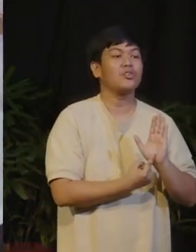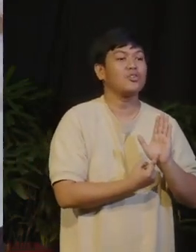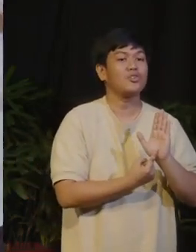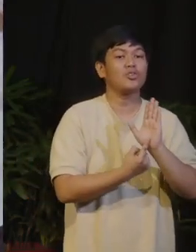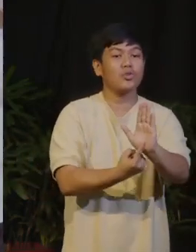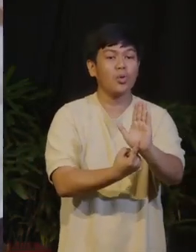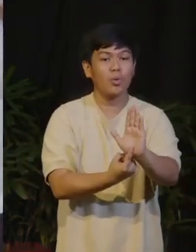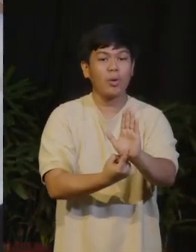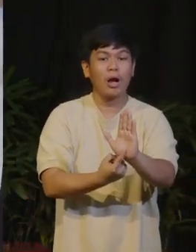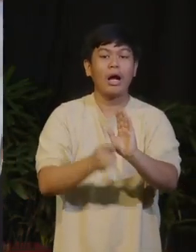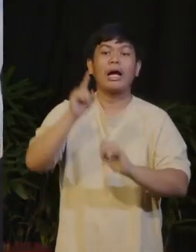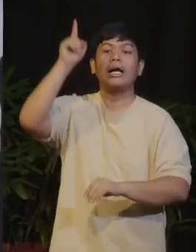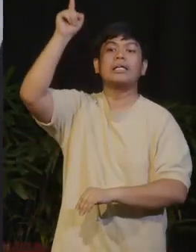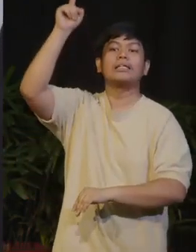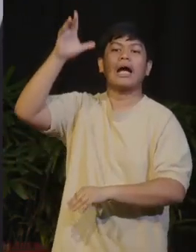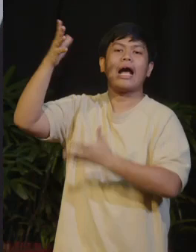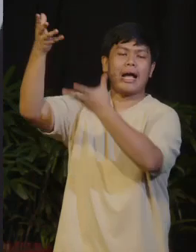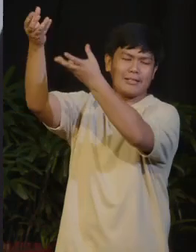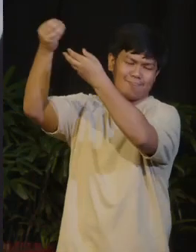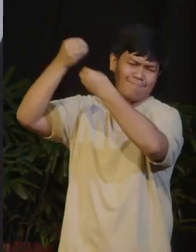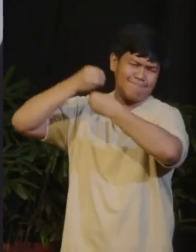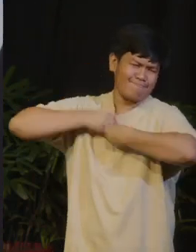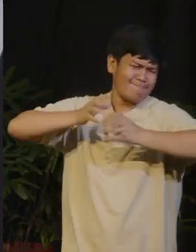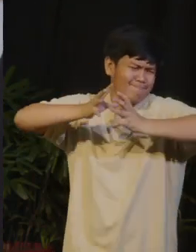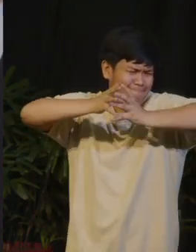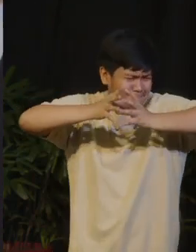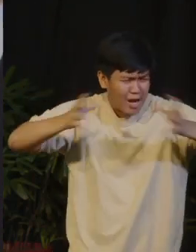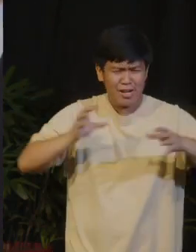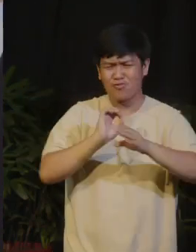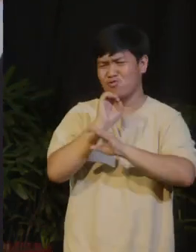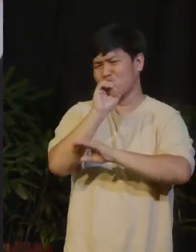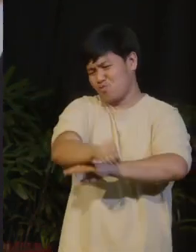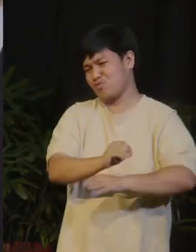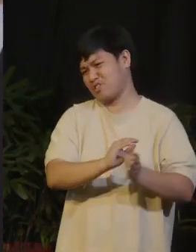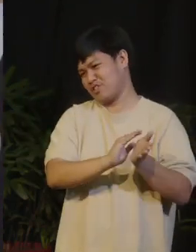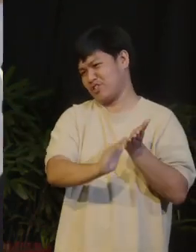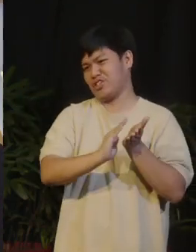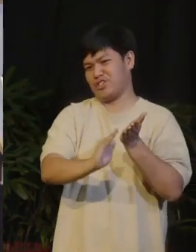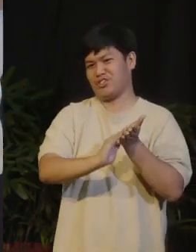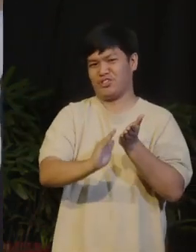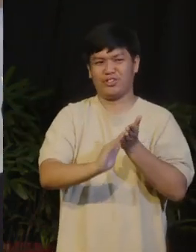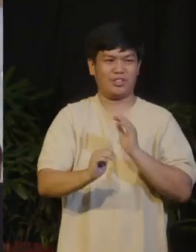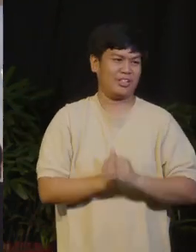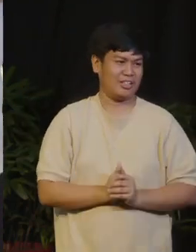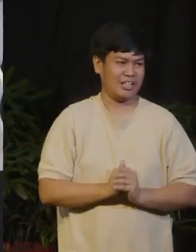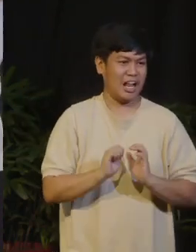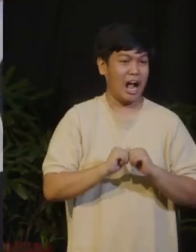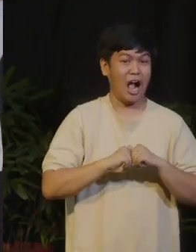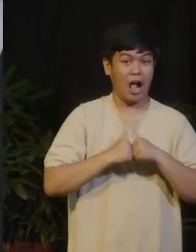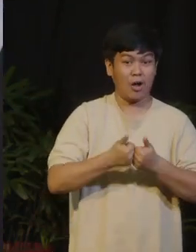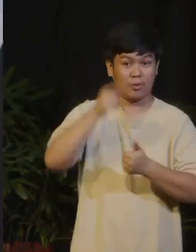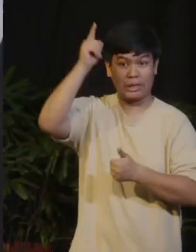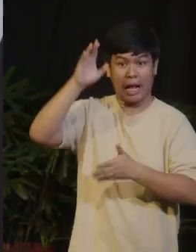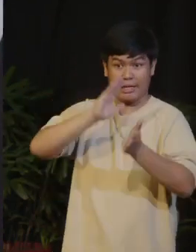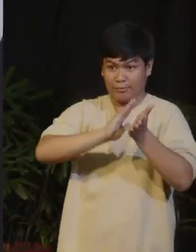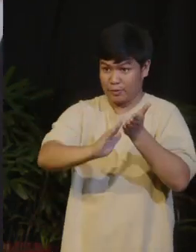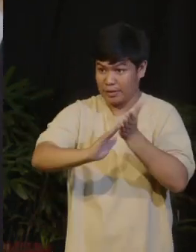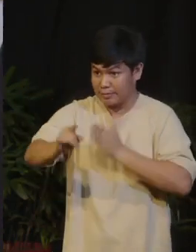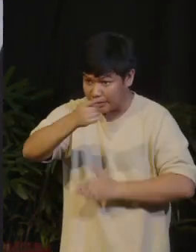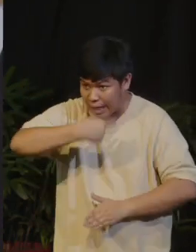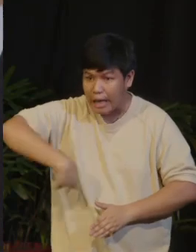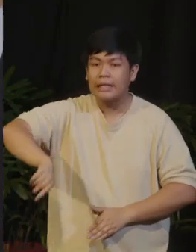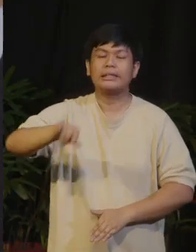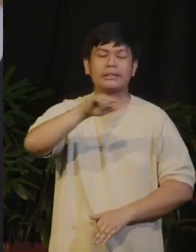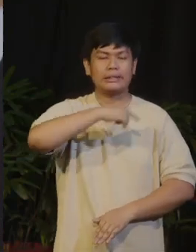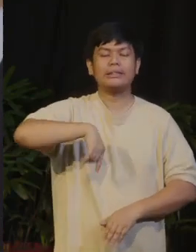walang sukat na pagpapatawad ng ating Panginoon sa atin. Kung paano tayo pinatawad ng Diyos, ganun din